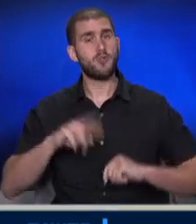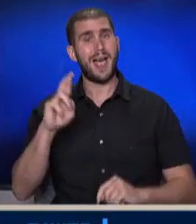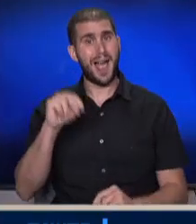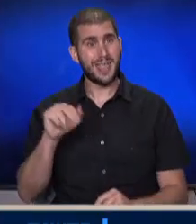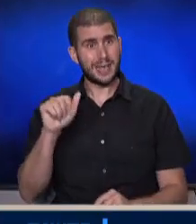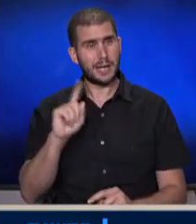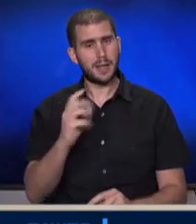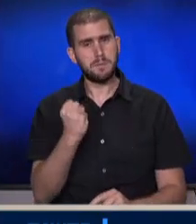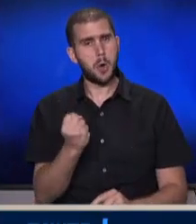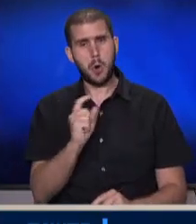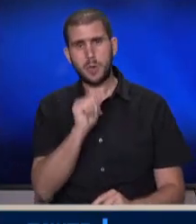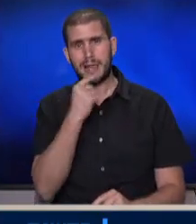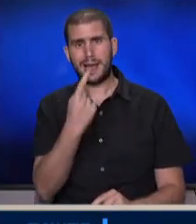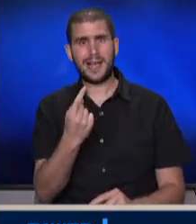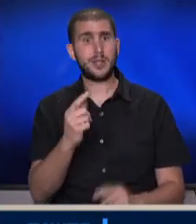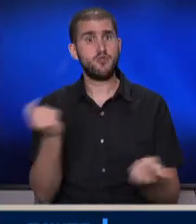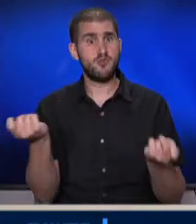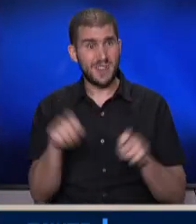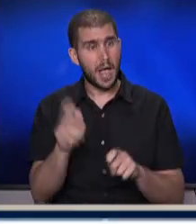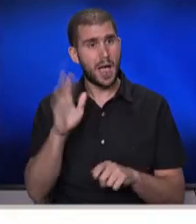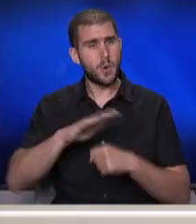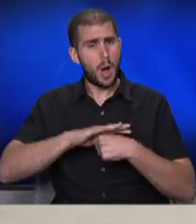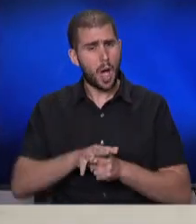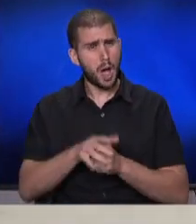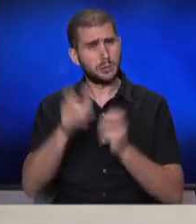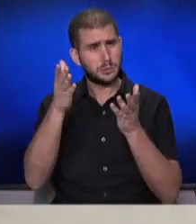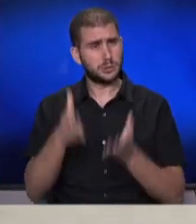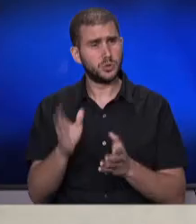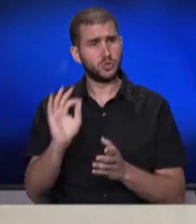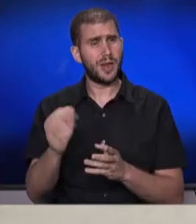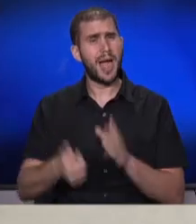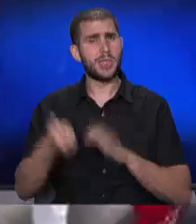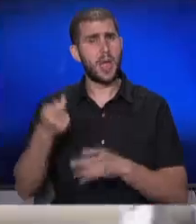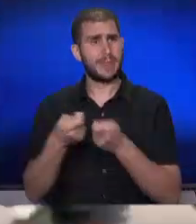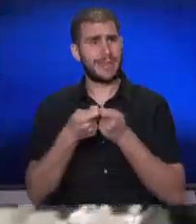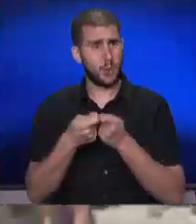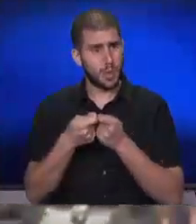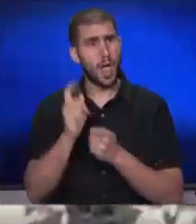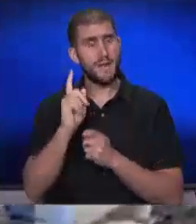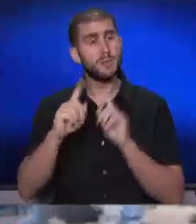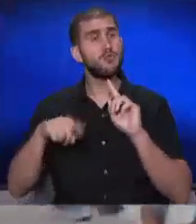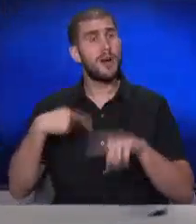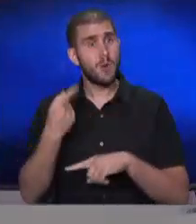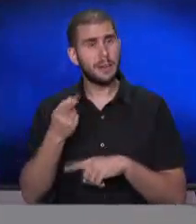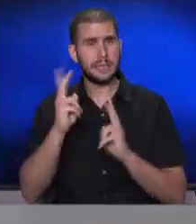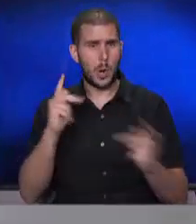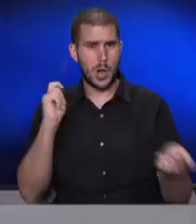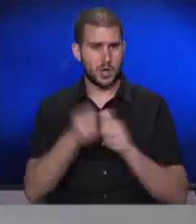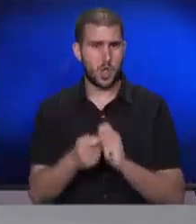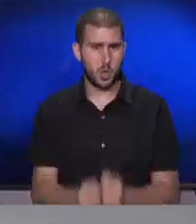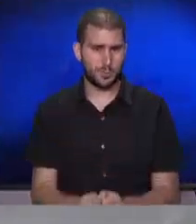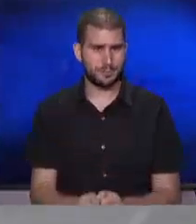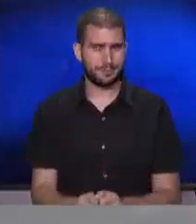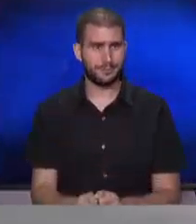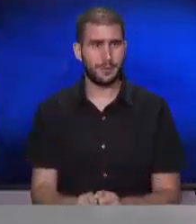מתאפק ולא מכריז על שביתה, למרות לחצים שמופעלים עליו מצד הנהלת הארגון, אך בשבוע הבא גם זה עשוי להשתנות.